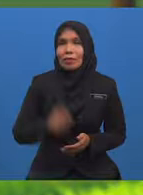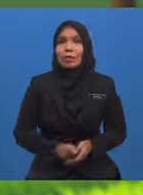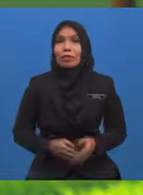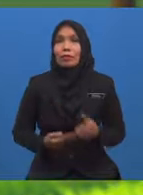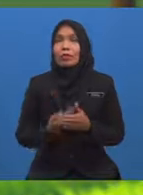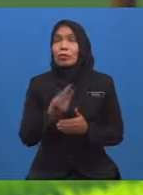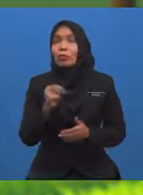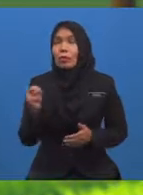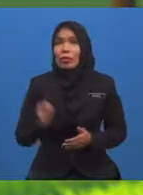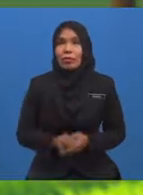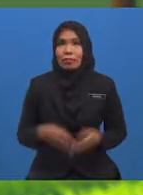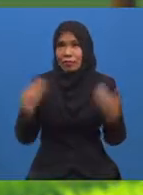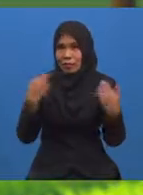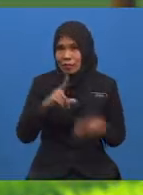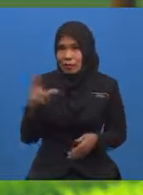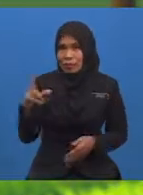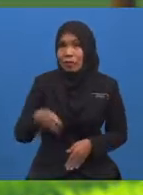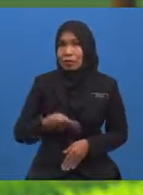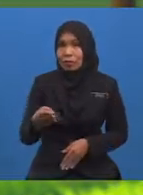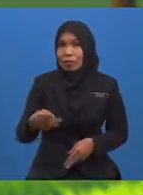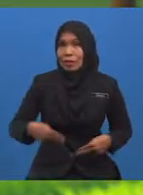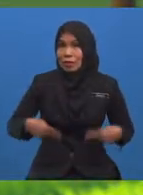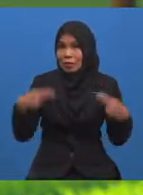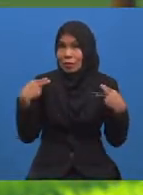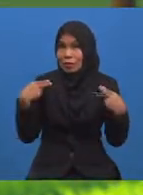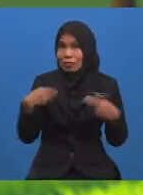satu benda hidup selain daripada